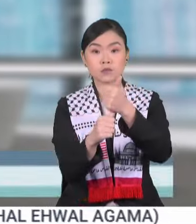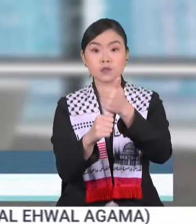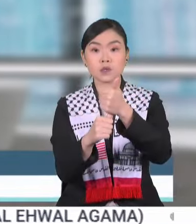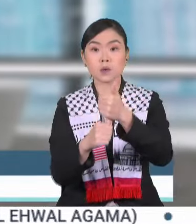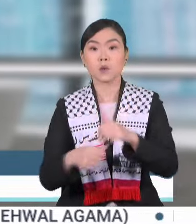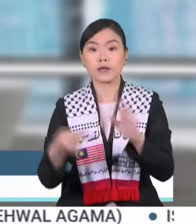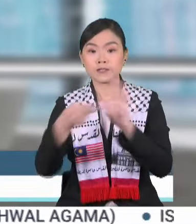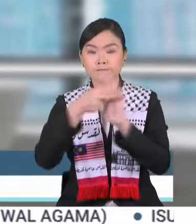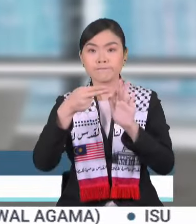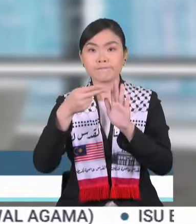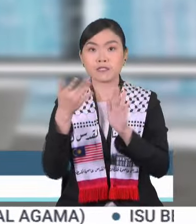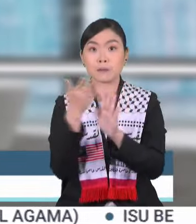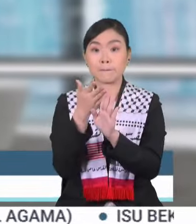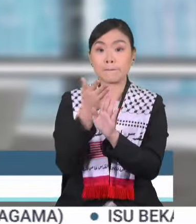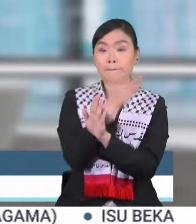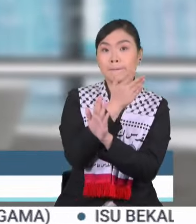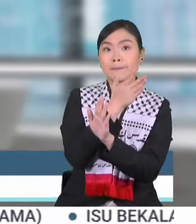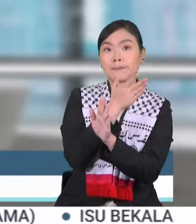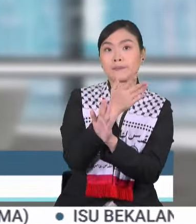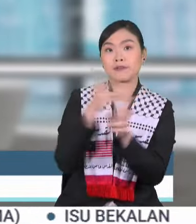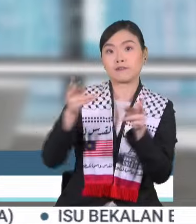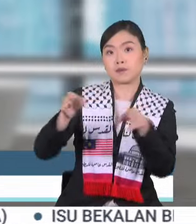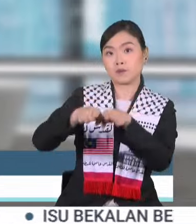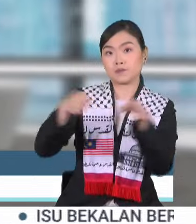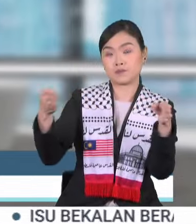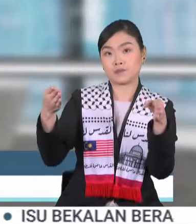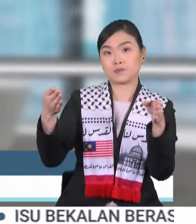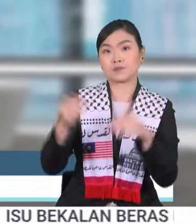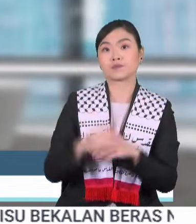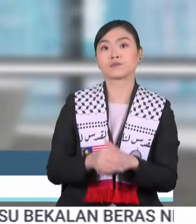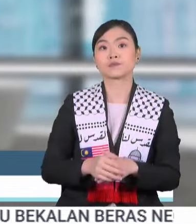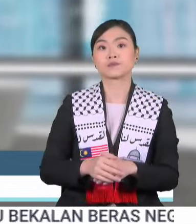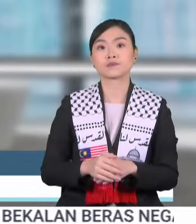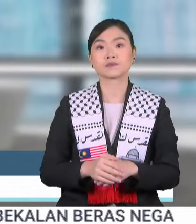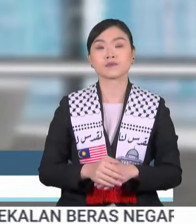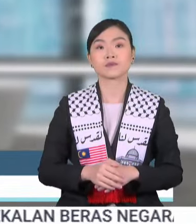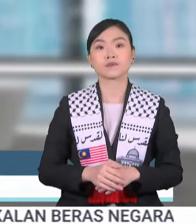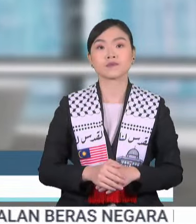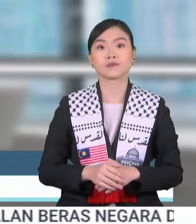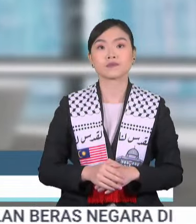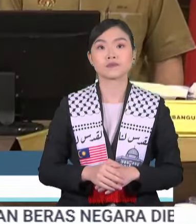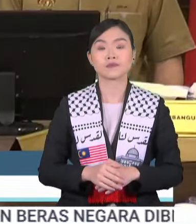telah diluluskan menerusi Pelan Rancangan Malaysia RM ke-12 di Negeri Sembilan.